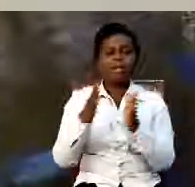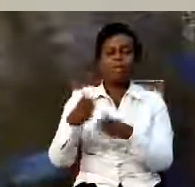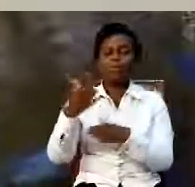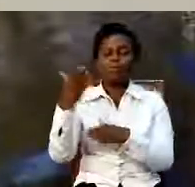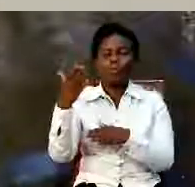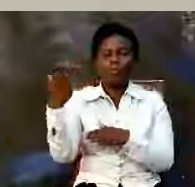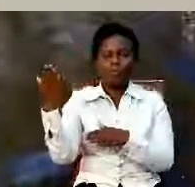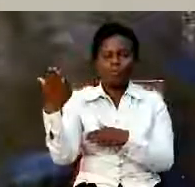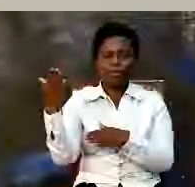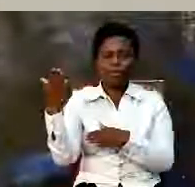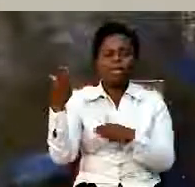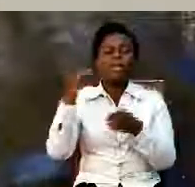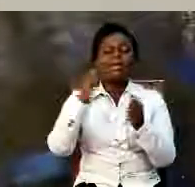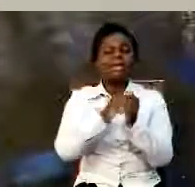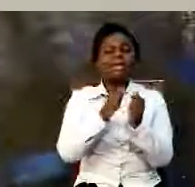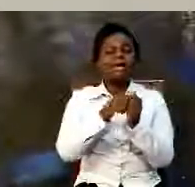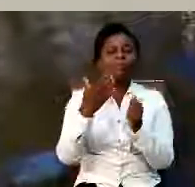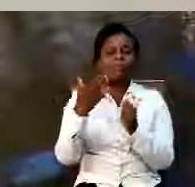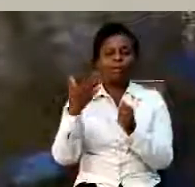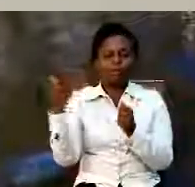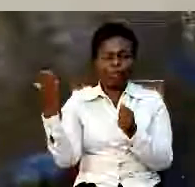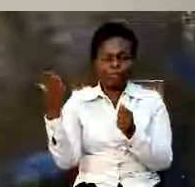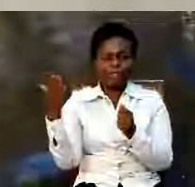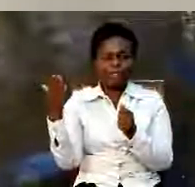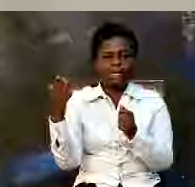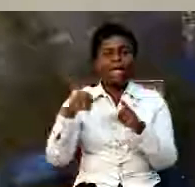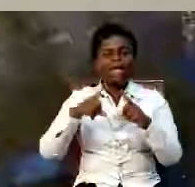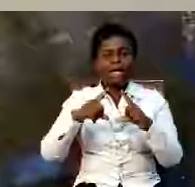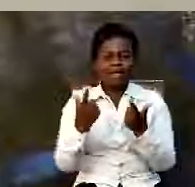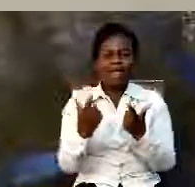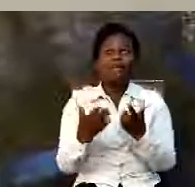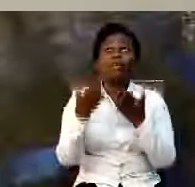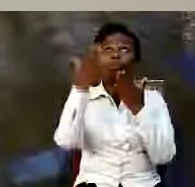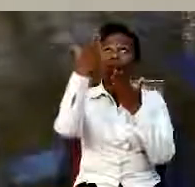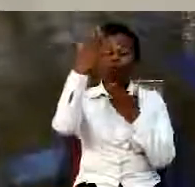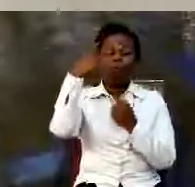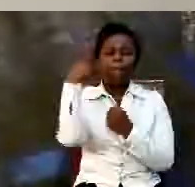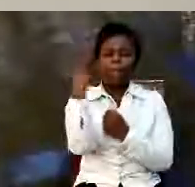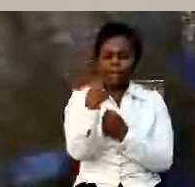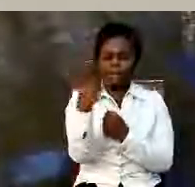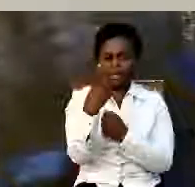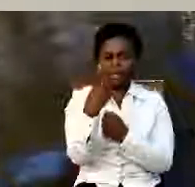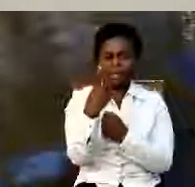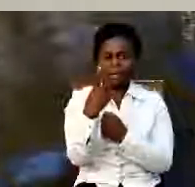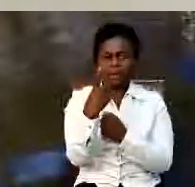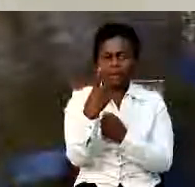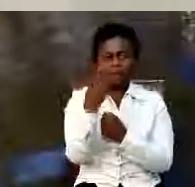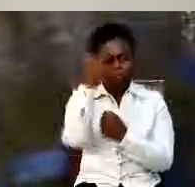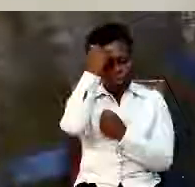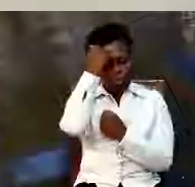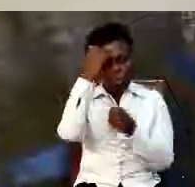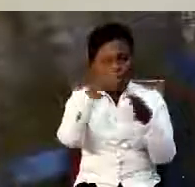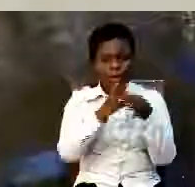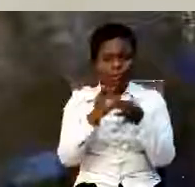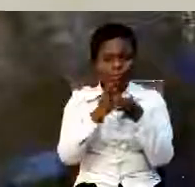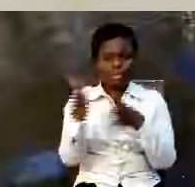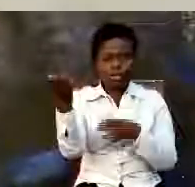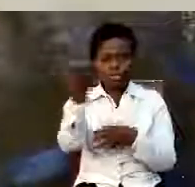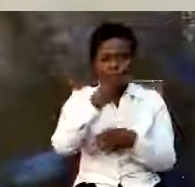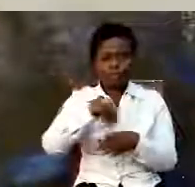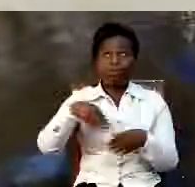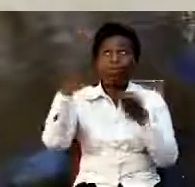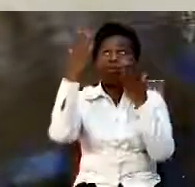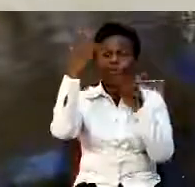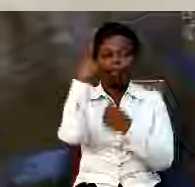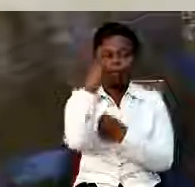wowote na kitu chochote duniani isipokuwa Mungu tu. Kumbuka ni kwamba uhusiano wetu na Mungu namna gani jamani, wa namna gani? Wa